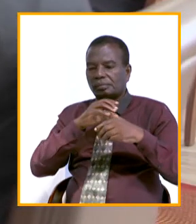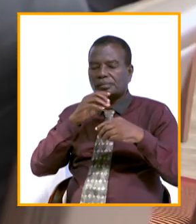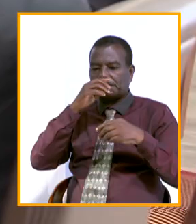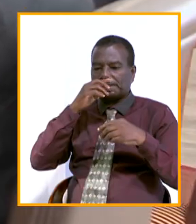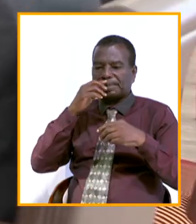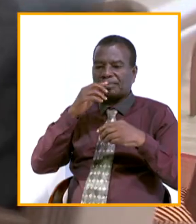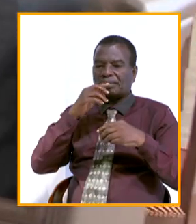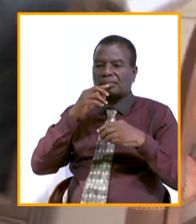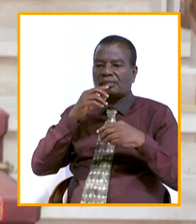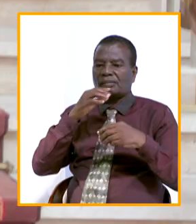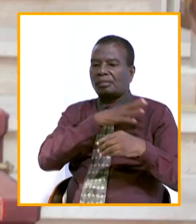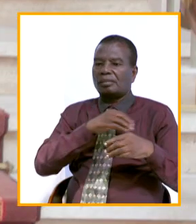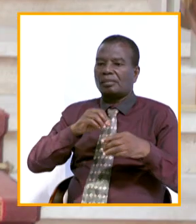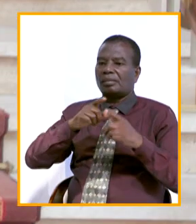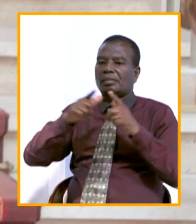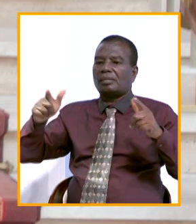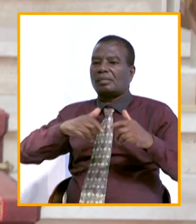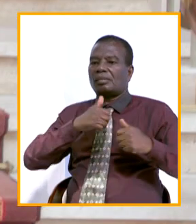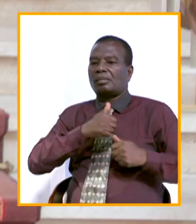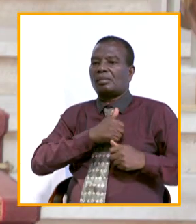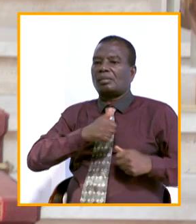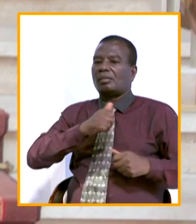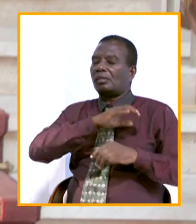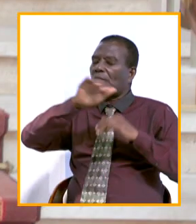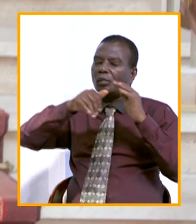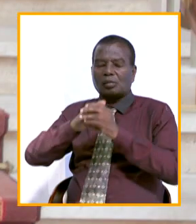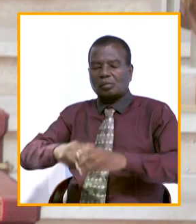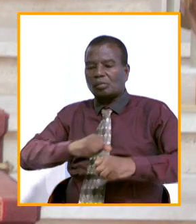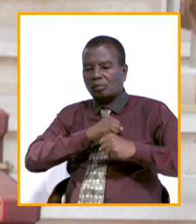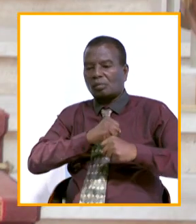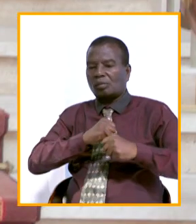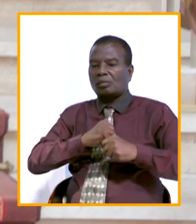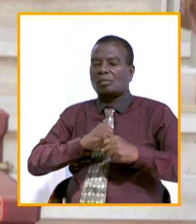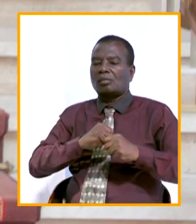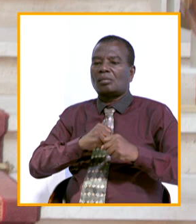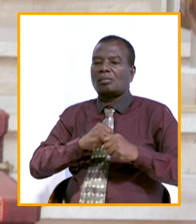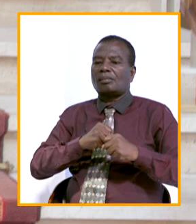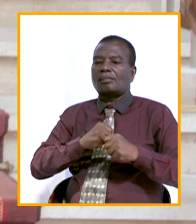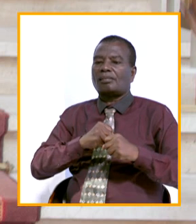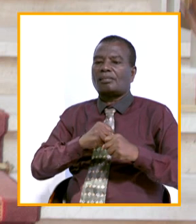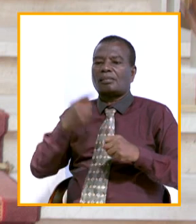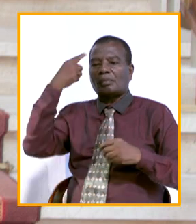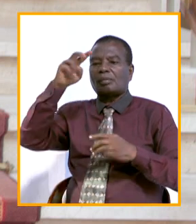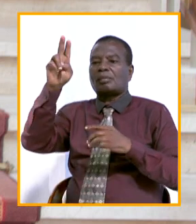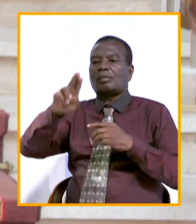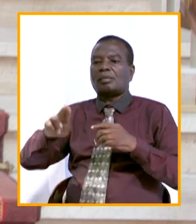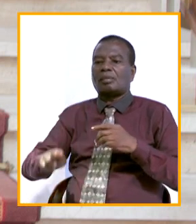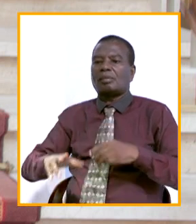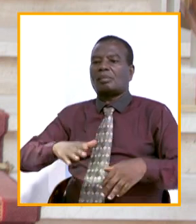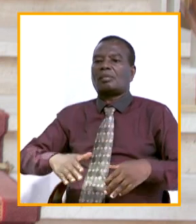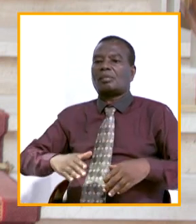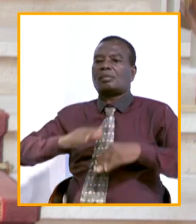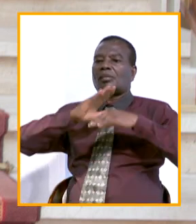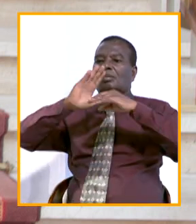sécurité, ainsi que les grands commandements et l'ensemble des forces de défense et de sécurité pour les résultats